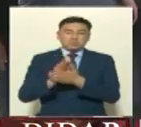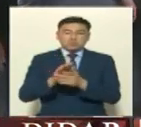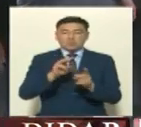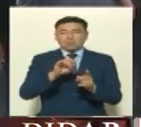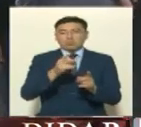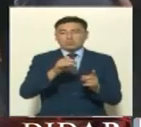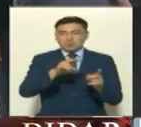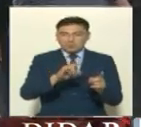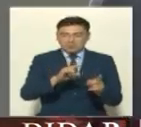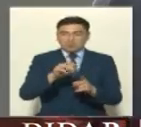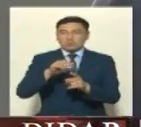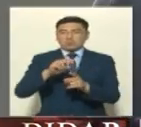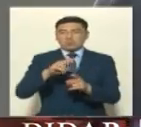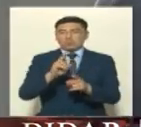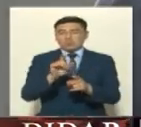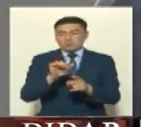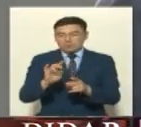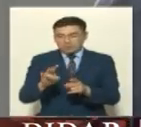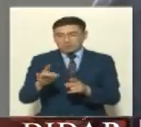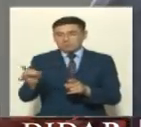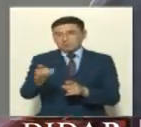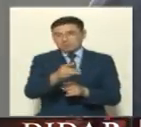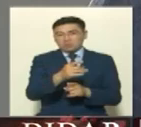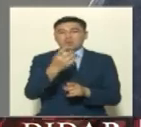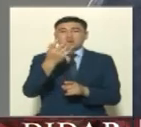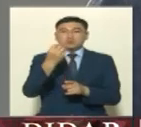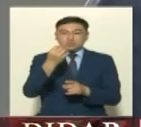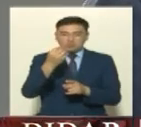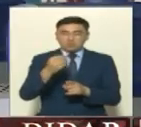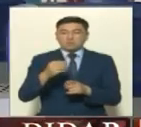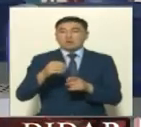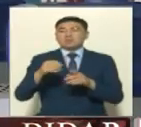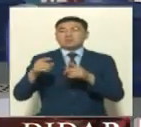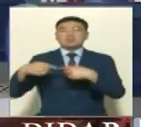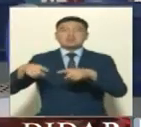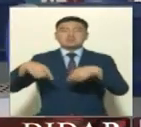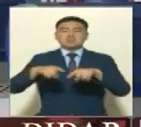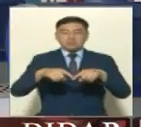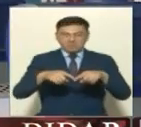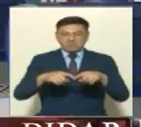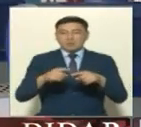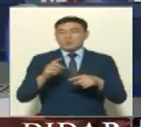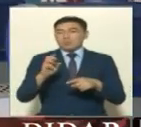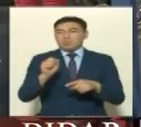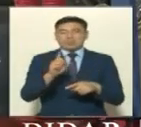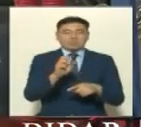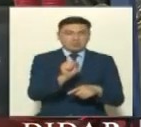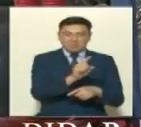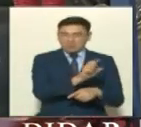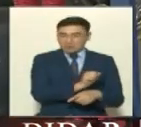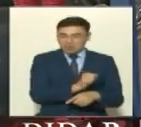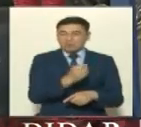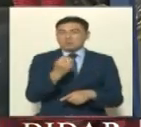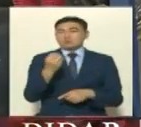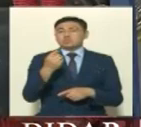Мналинского, Каракианского и Тупкарганского районов. Кроме того, живительной влагой обеспечивают туристические объекты на побережье, воинскую часть и аэропорт. По